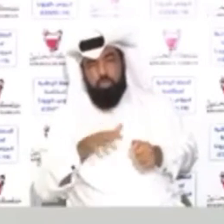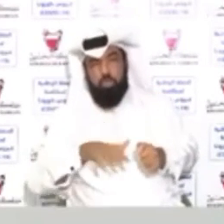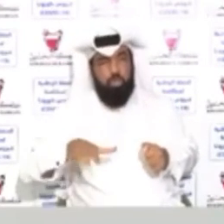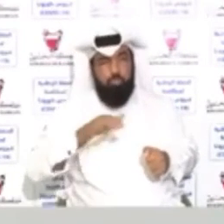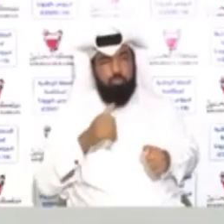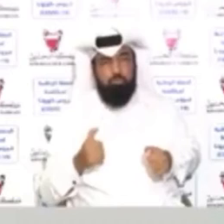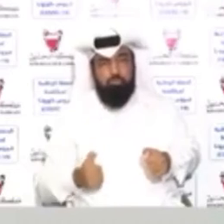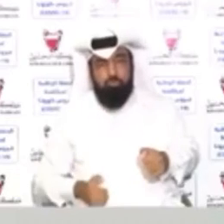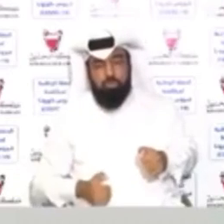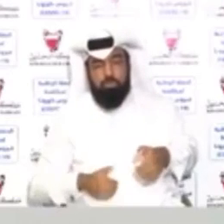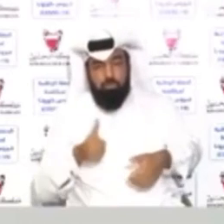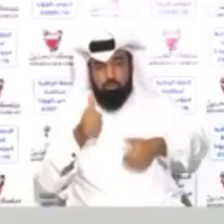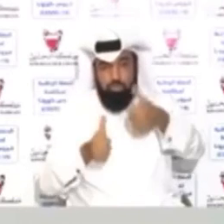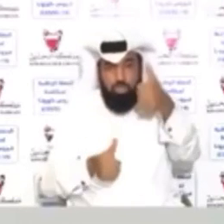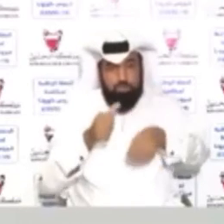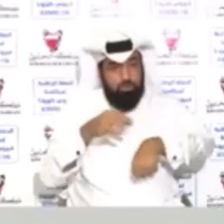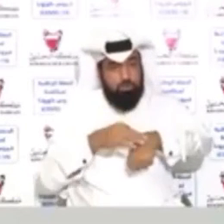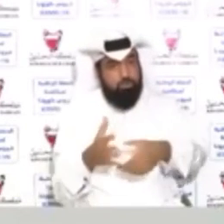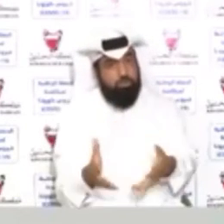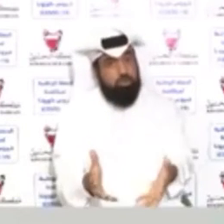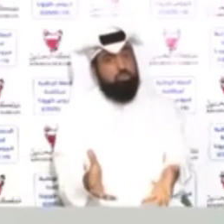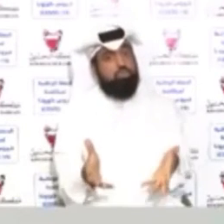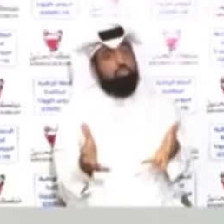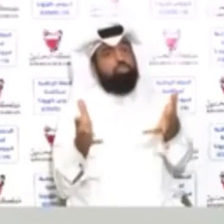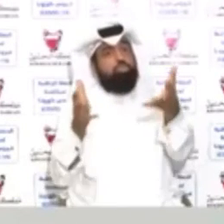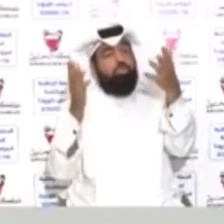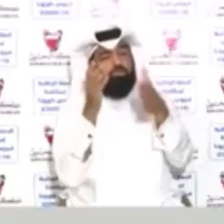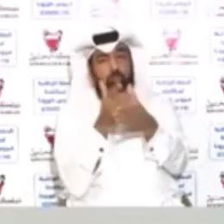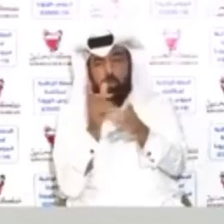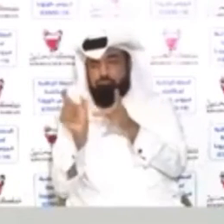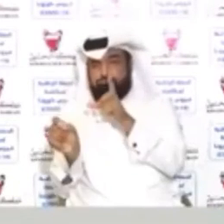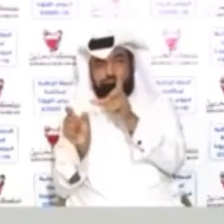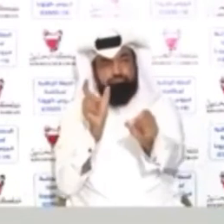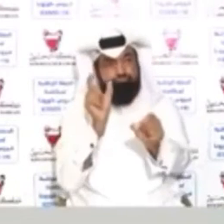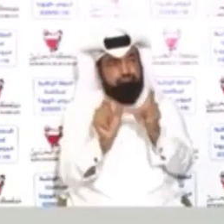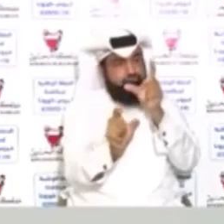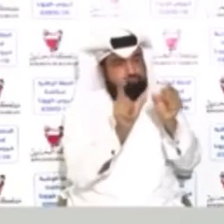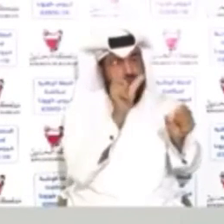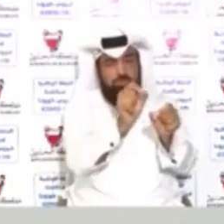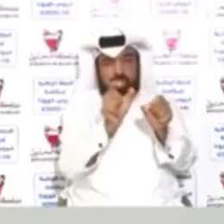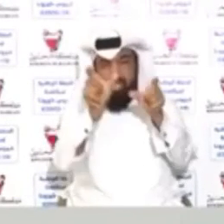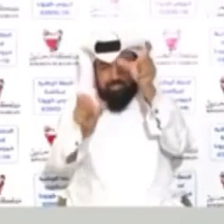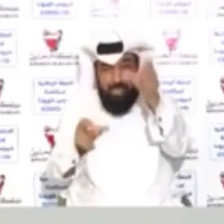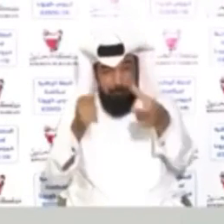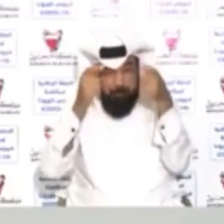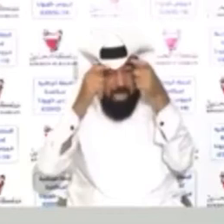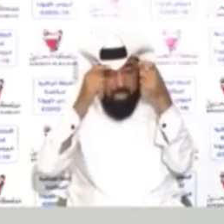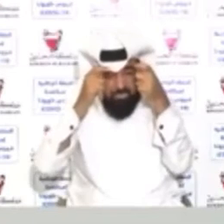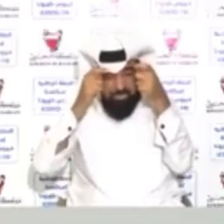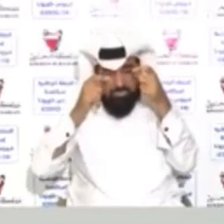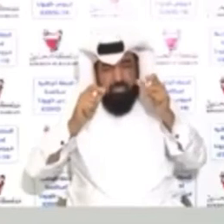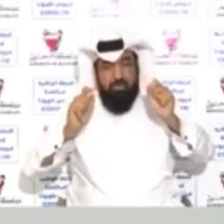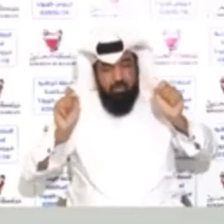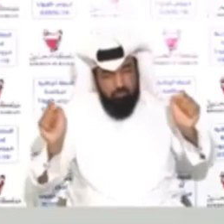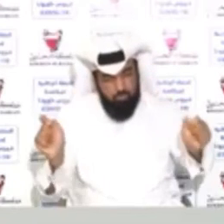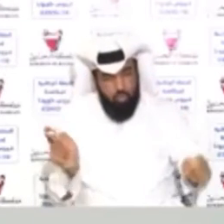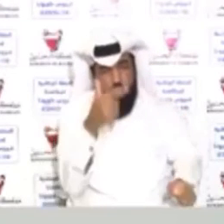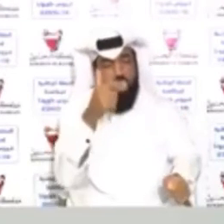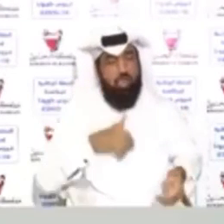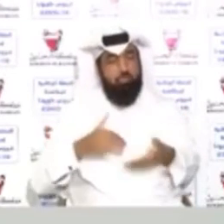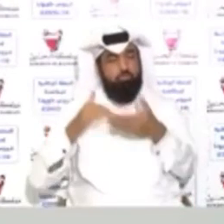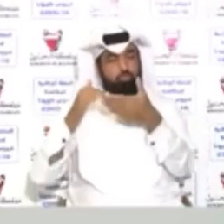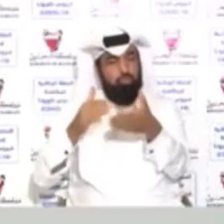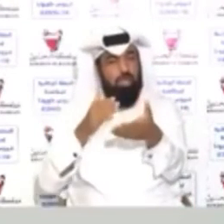جدا جدا كبير، وهذا يسهل علينا ترصد المرض وانتشاره عامة، وعلى أساسه تقدم الخدمات